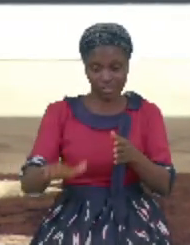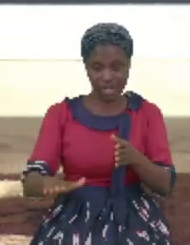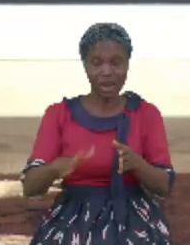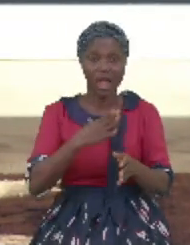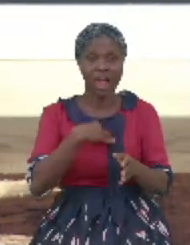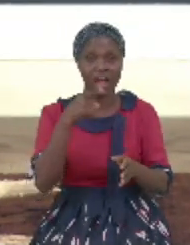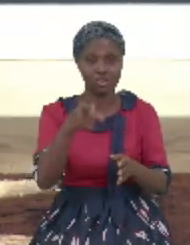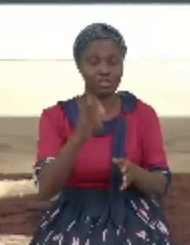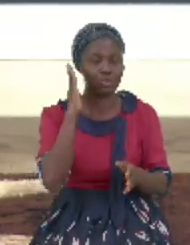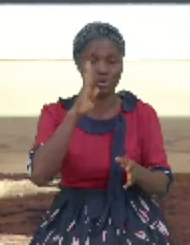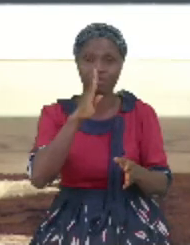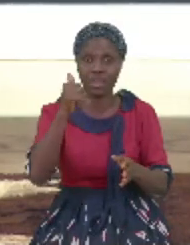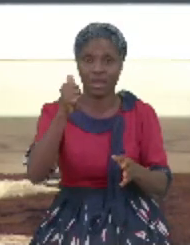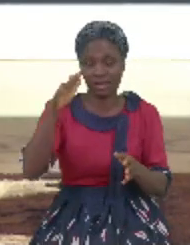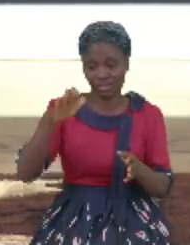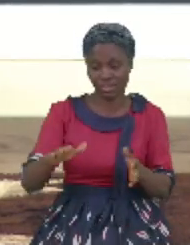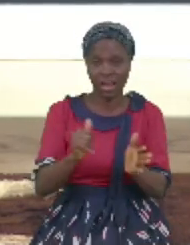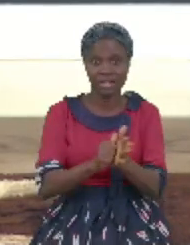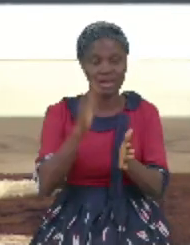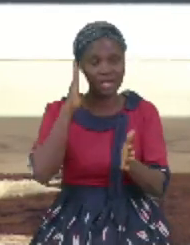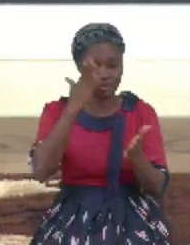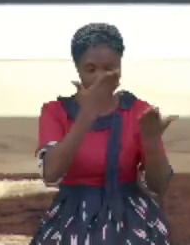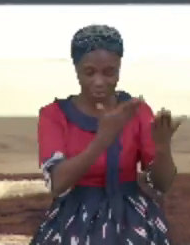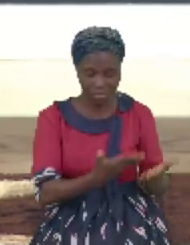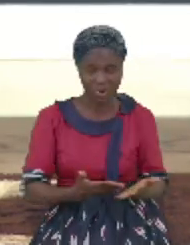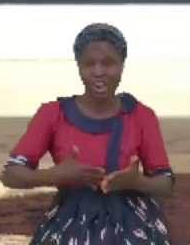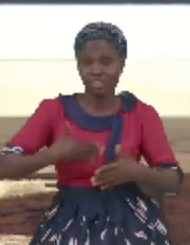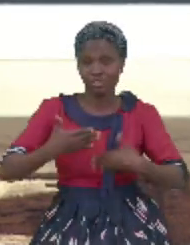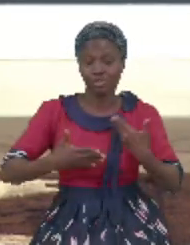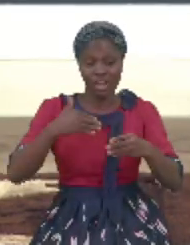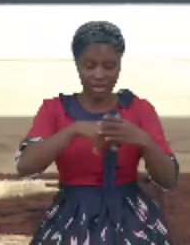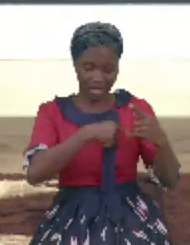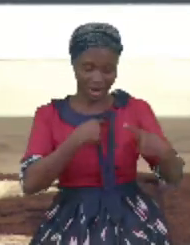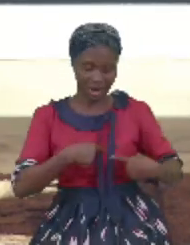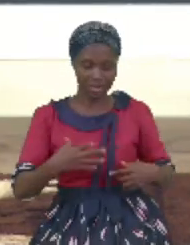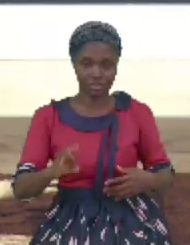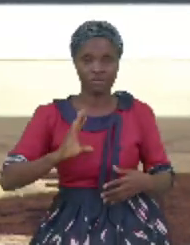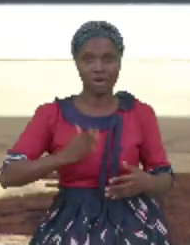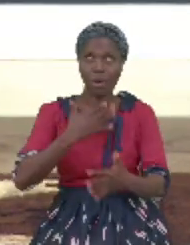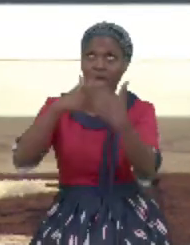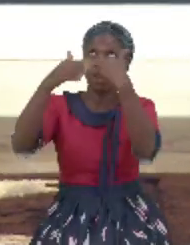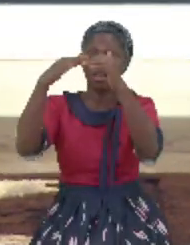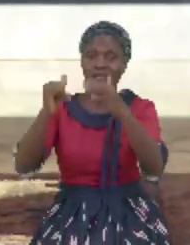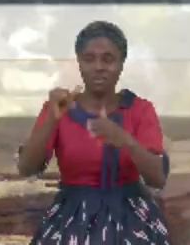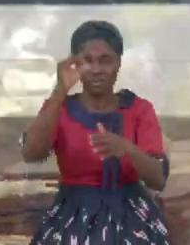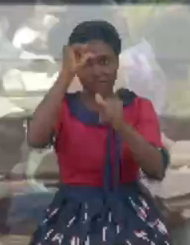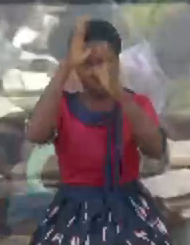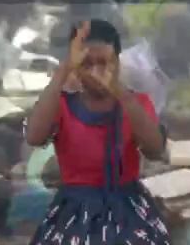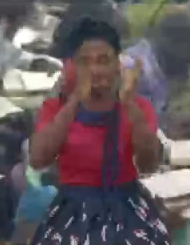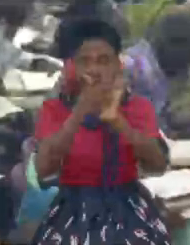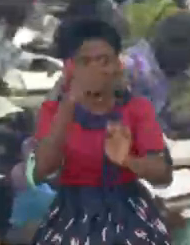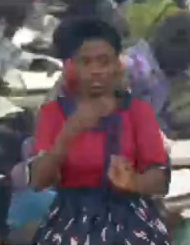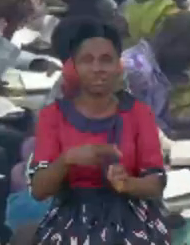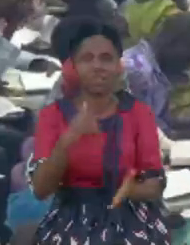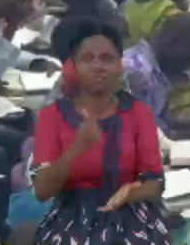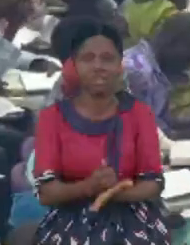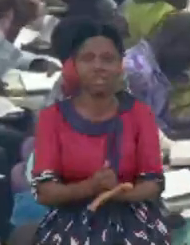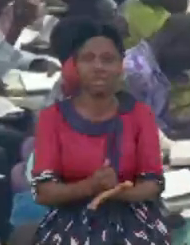joyeux. Vous serez un enfant qui va causer la joie dans le cœur du Père Céleste au nom de